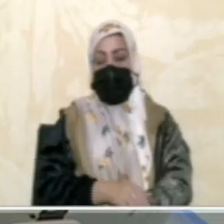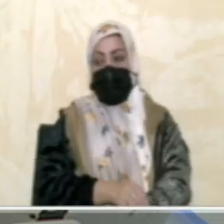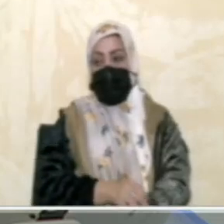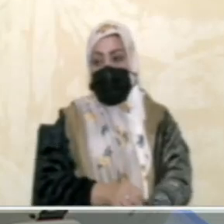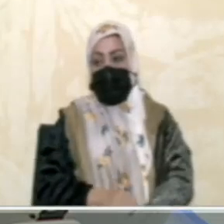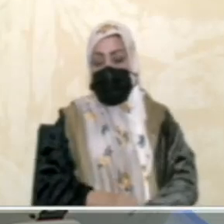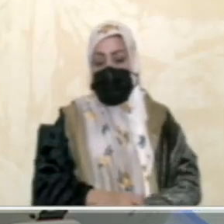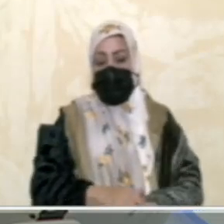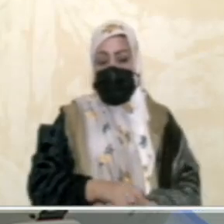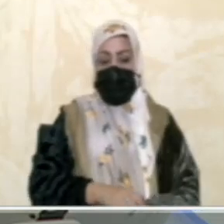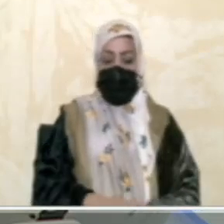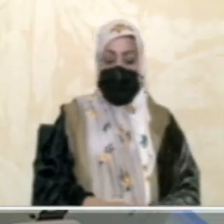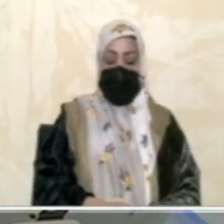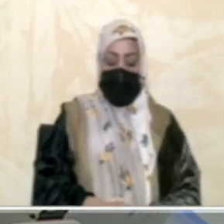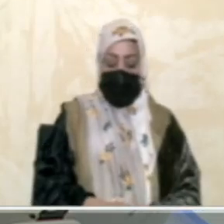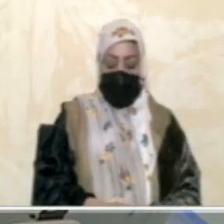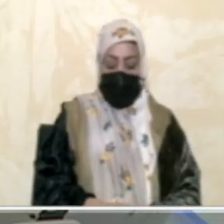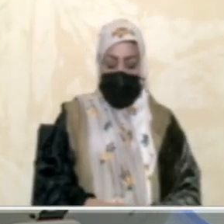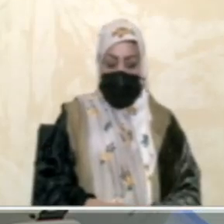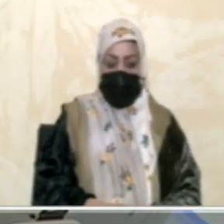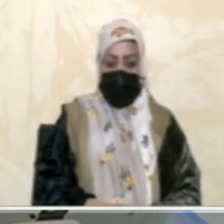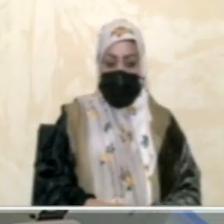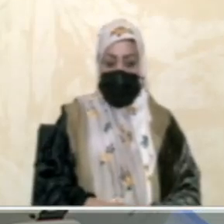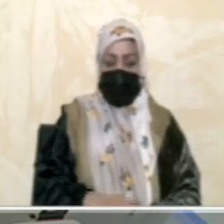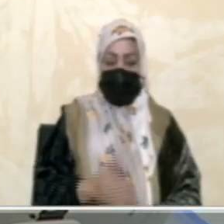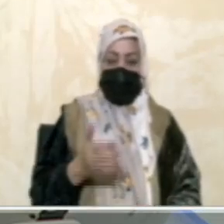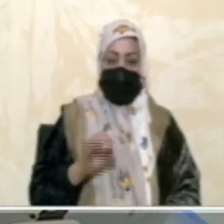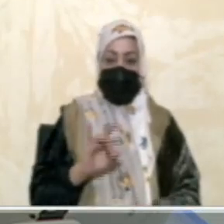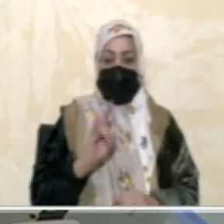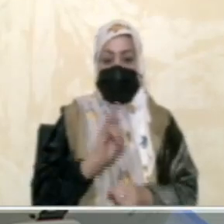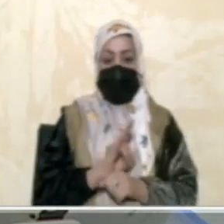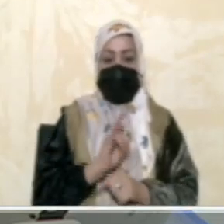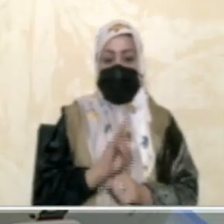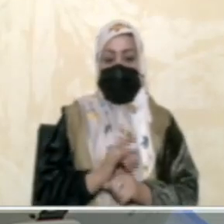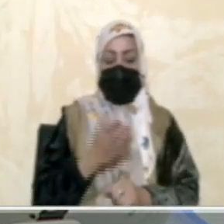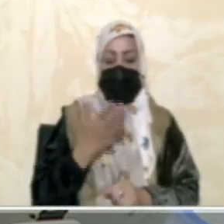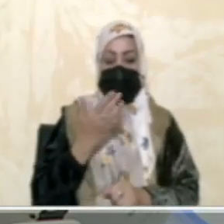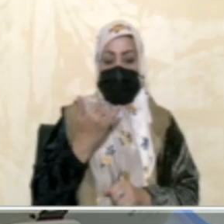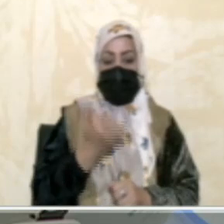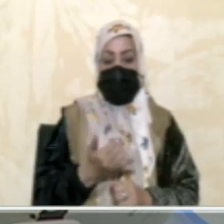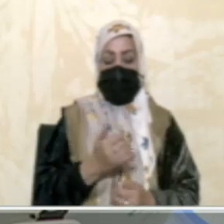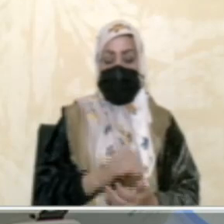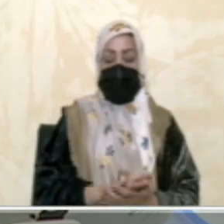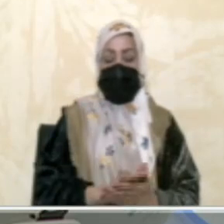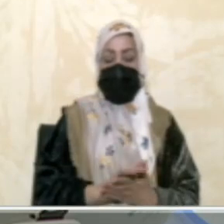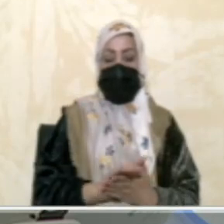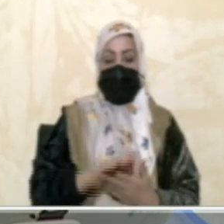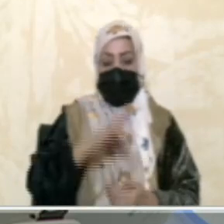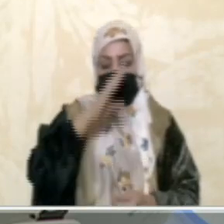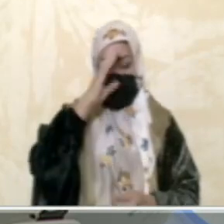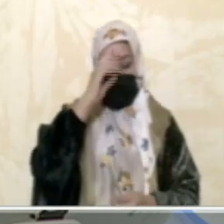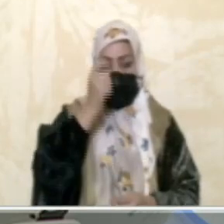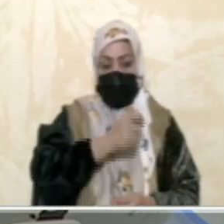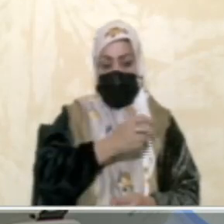جلال من زليط تفضل يا جلال عليكم السلام ورحمه الله